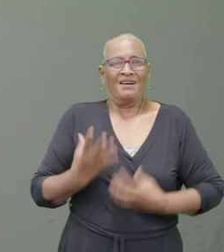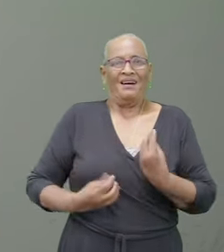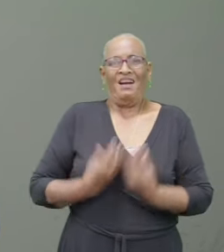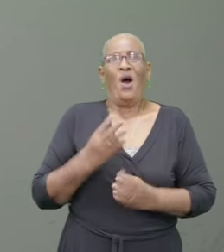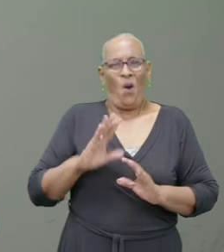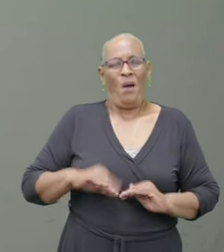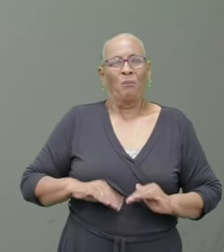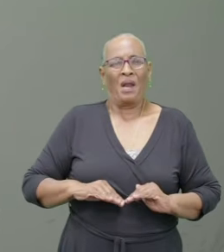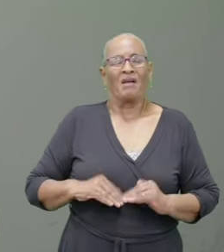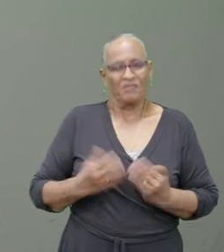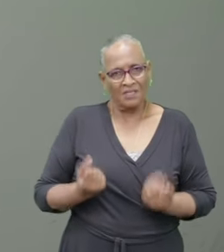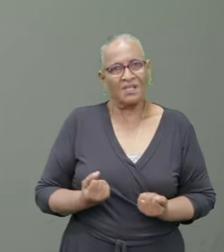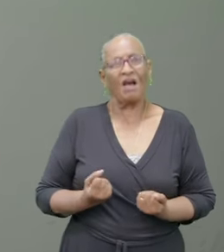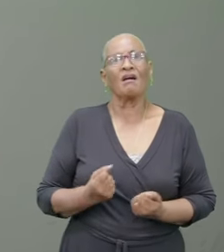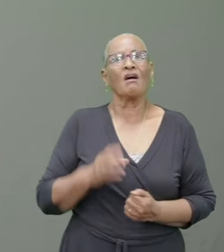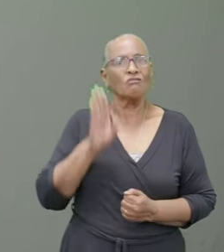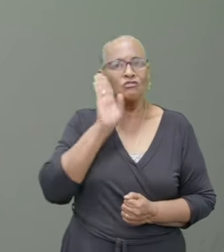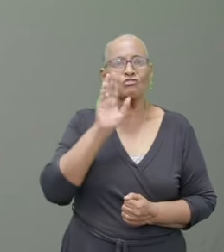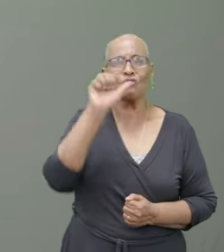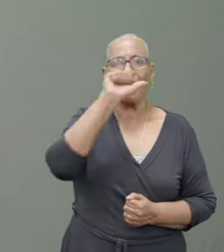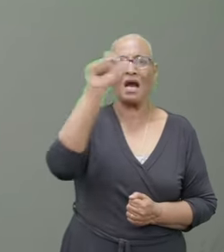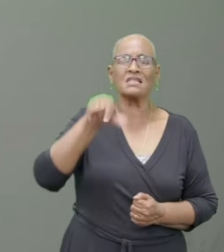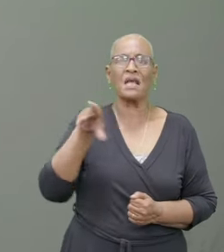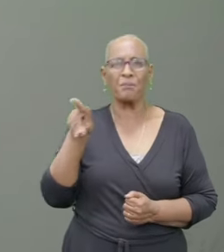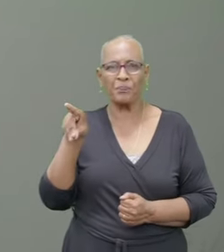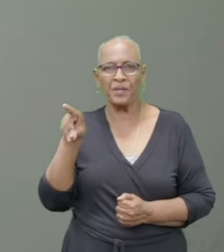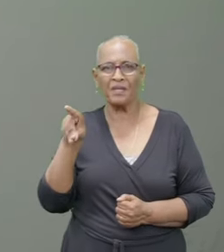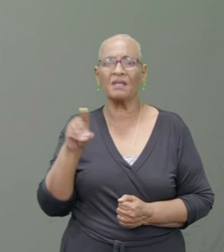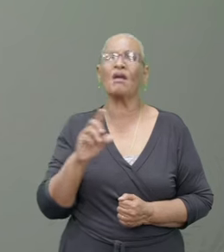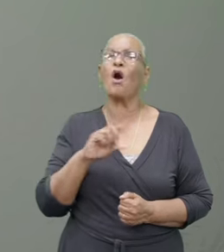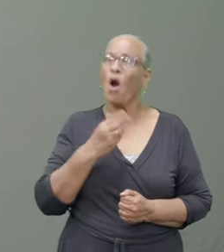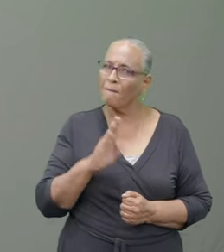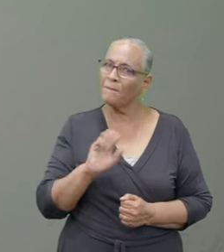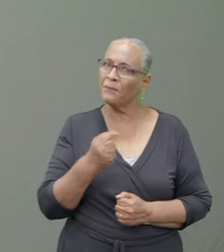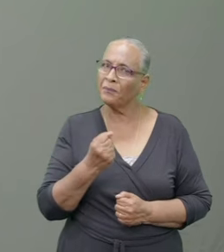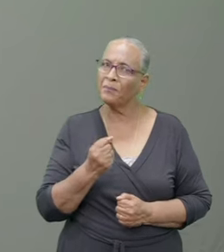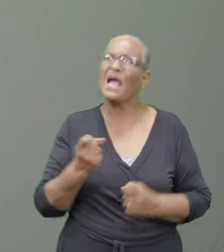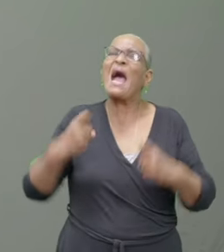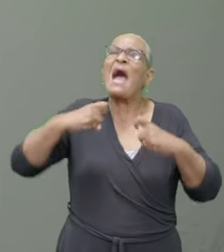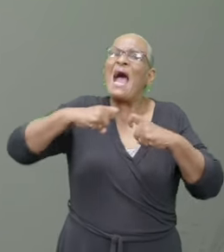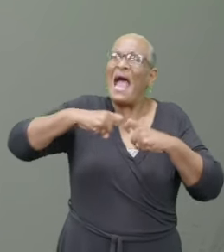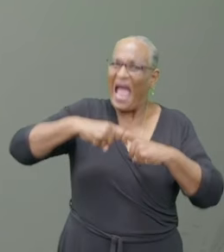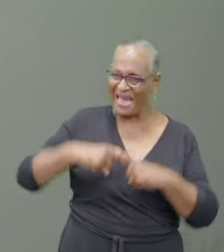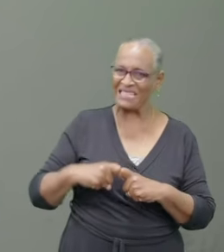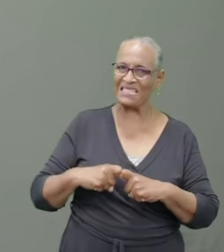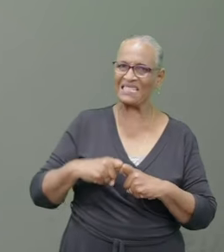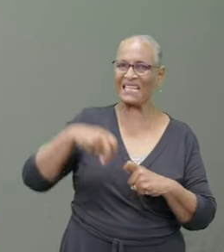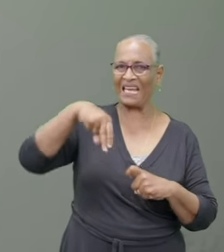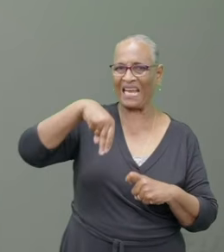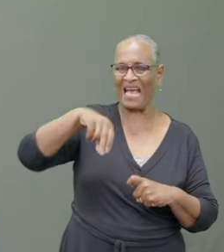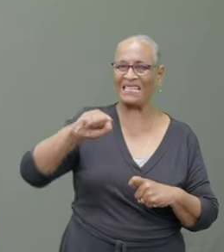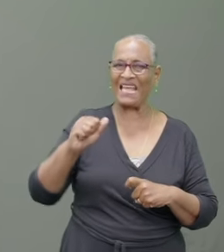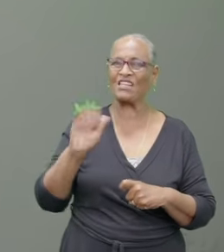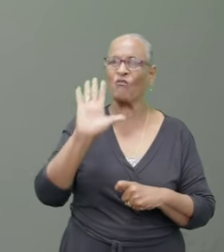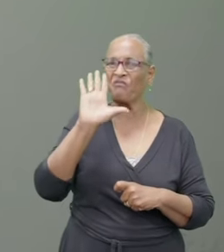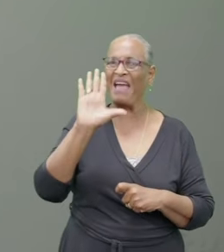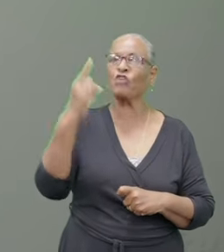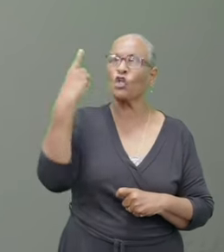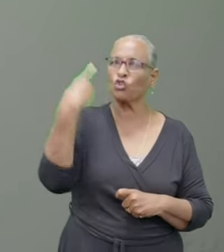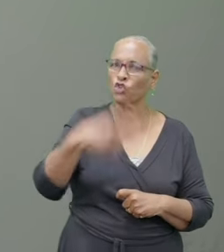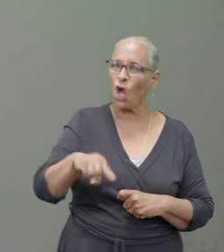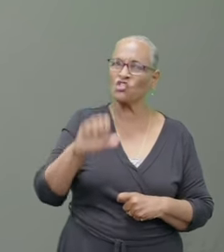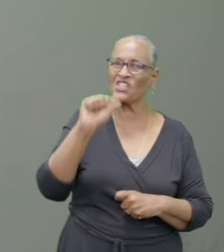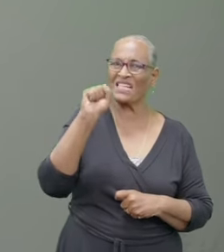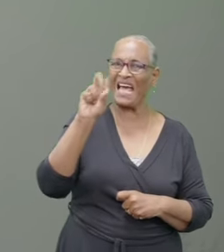verzoek van het academisch ziekenhuis een toelage, een extra netto toelage van 5000 SRD